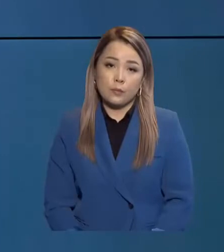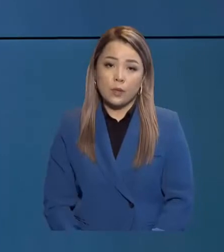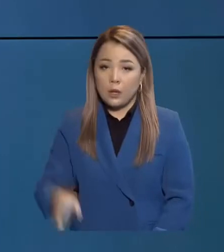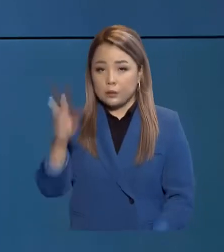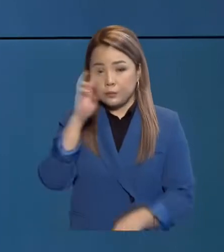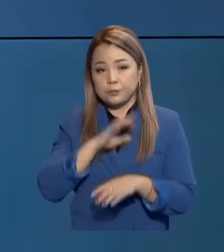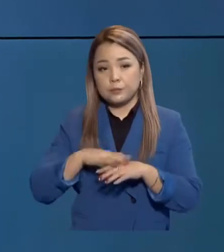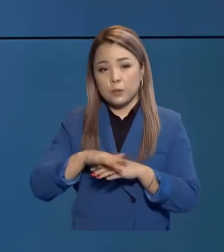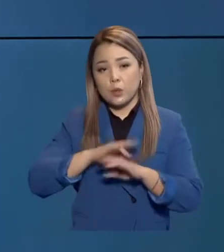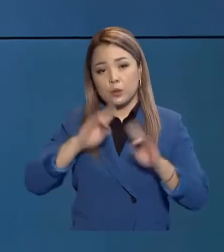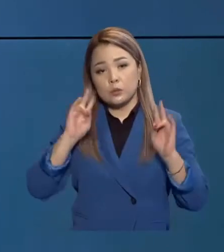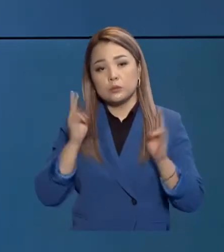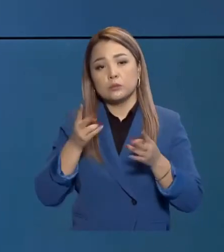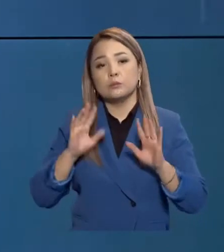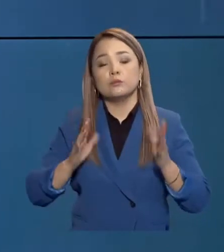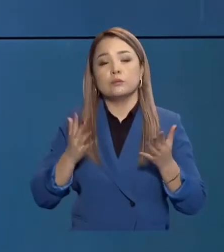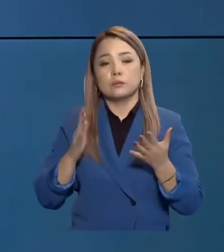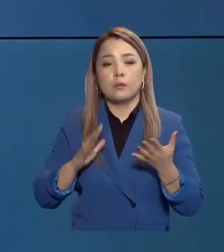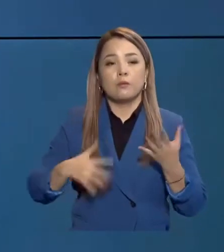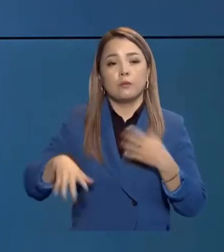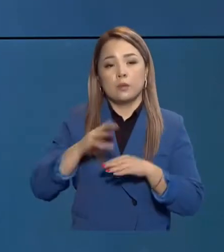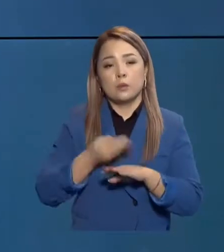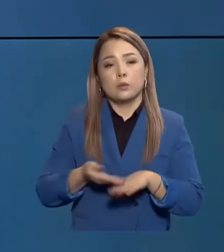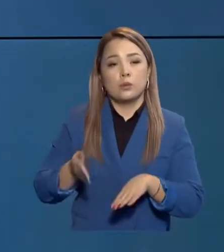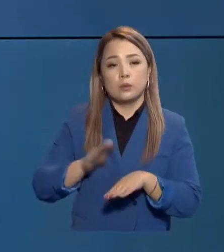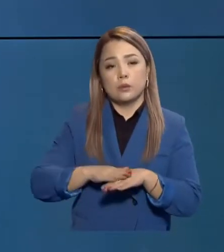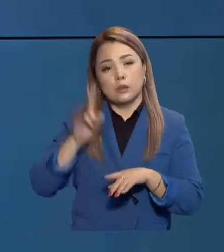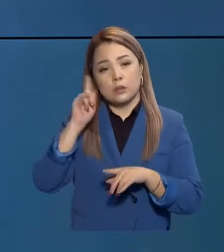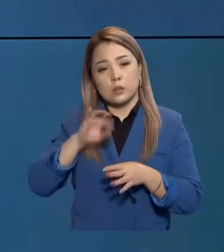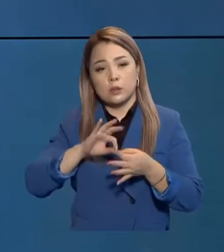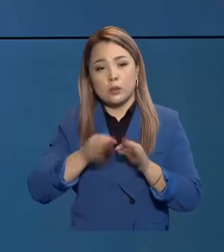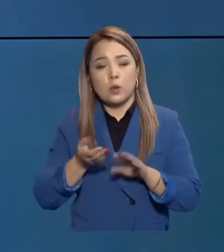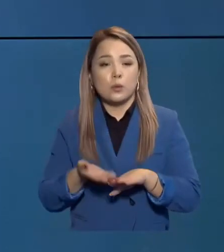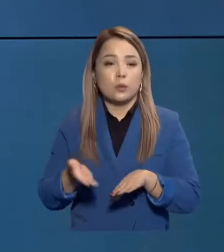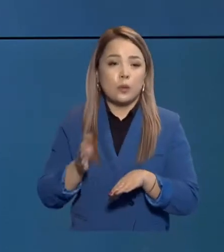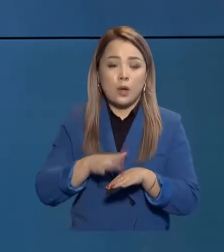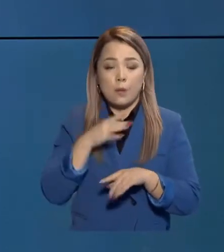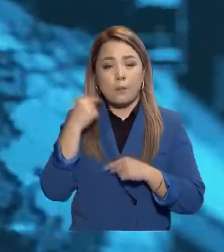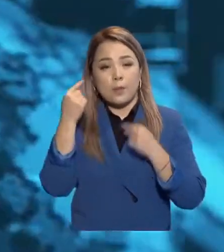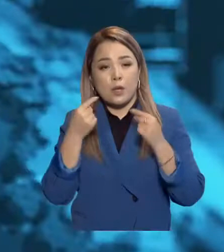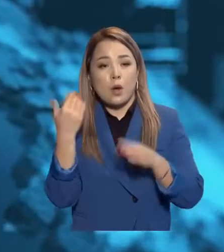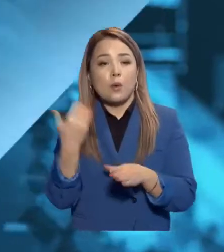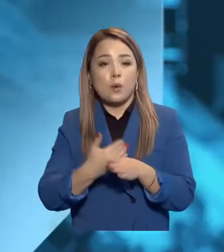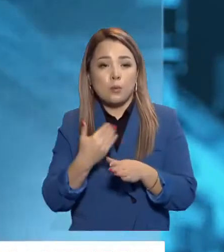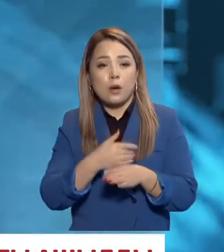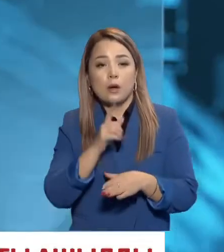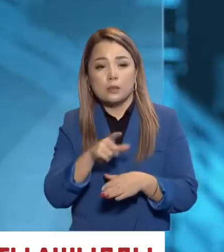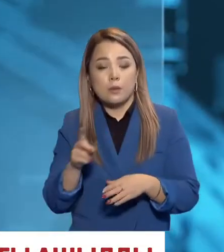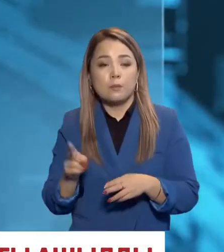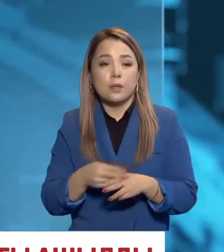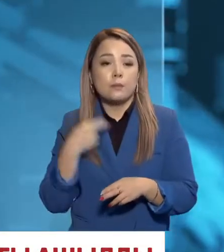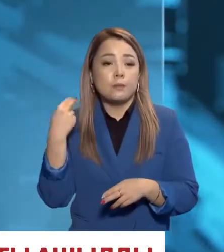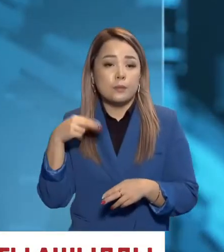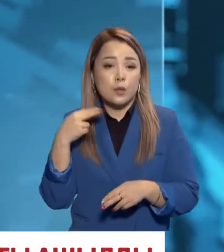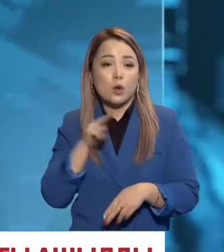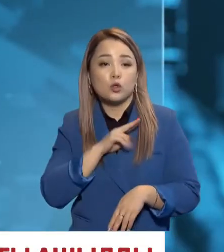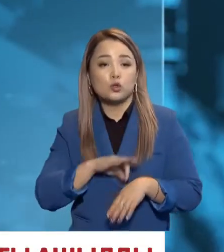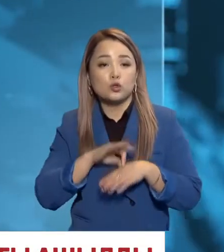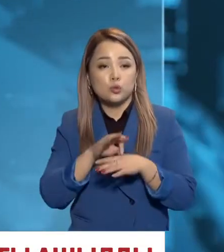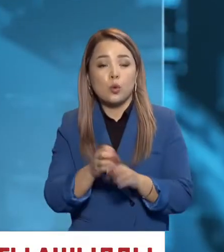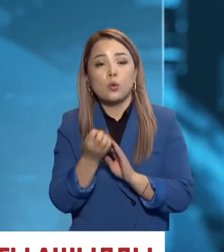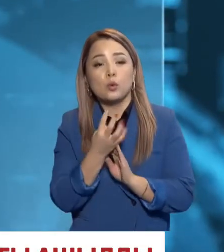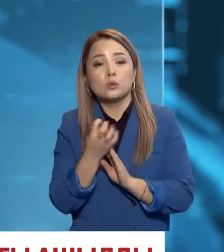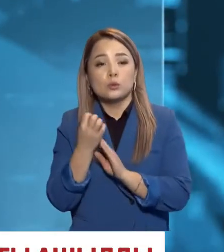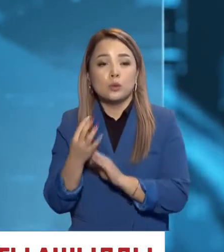Елді дүрліктірген соңғы жағдай барлығымызға да ауыр тиді. Осындай қиын уақытта психологиялық көмекке мұқтаж жандар үздіксіз жұмыс істейтін